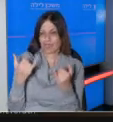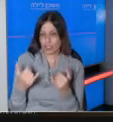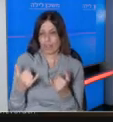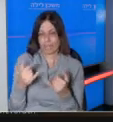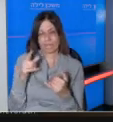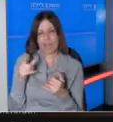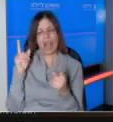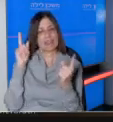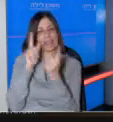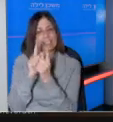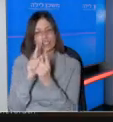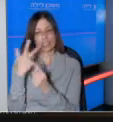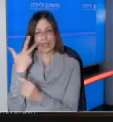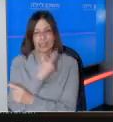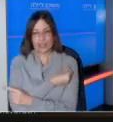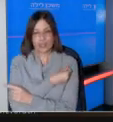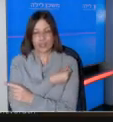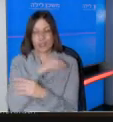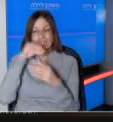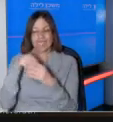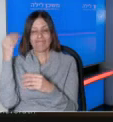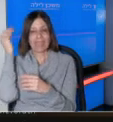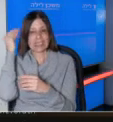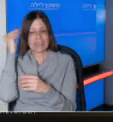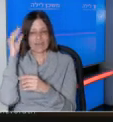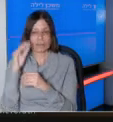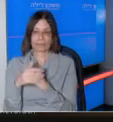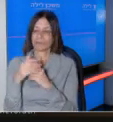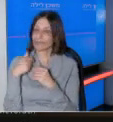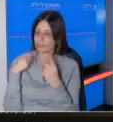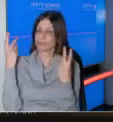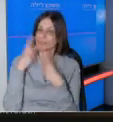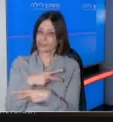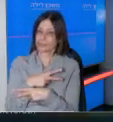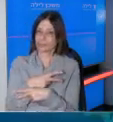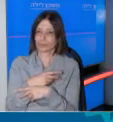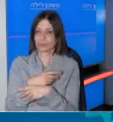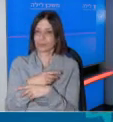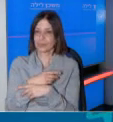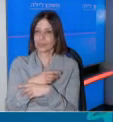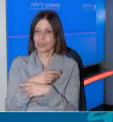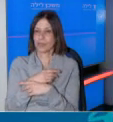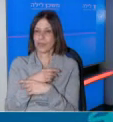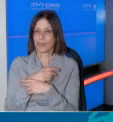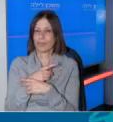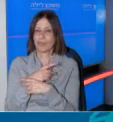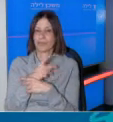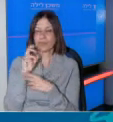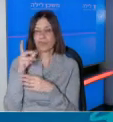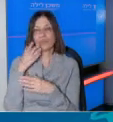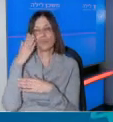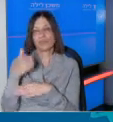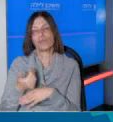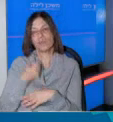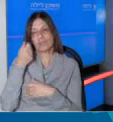היא להנגיש את החיסון לבתי הספר. אני מבין, עיניו, הוא פונה לבעלי